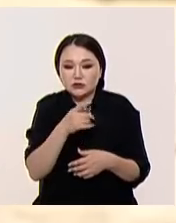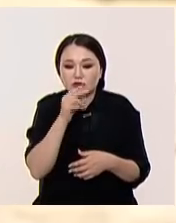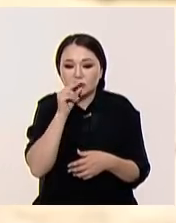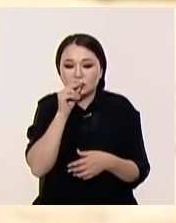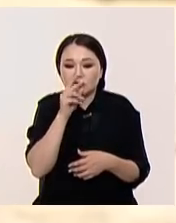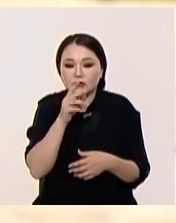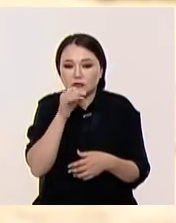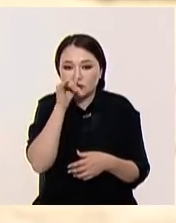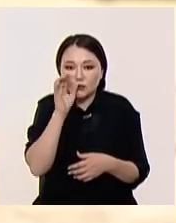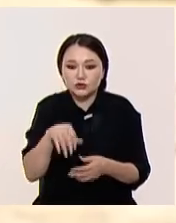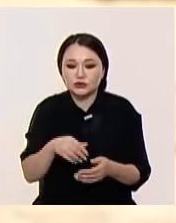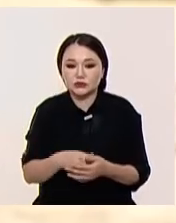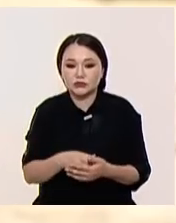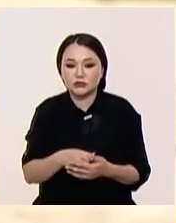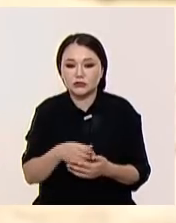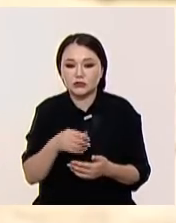деп.